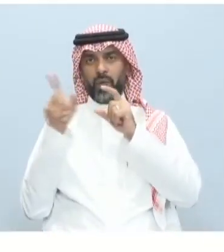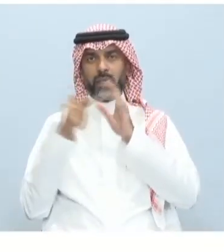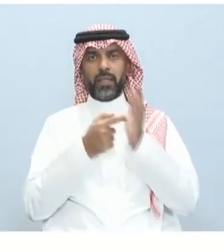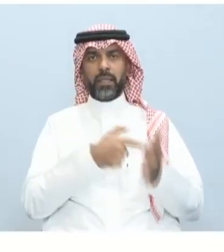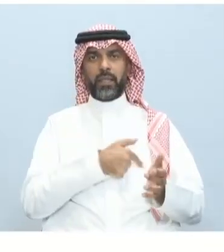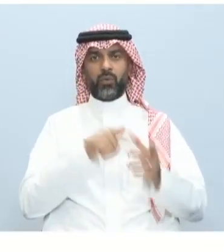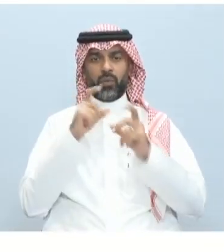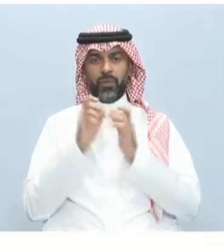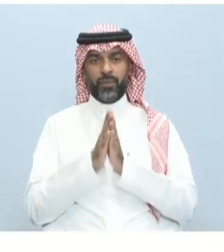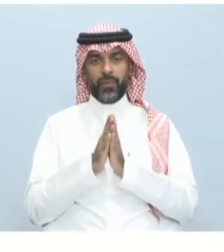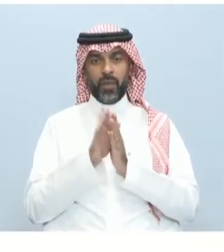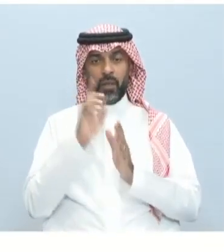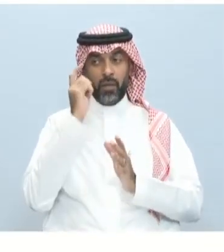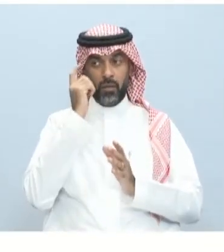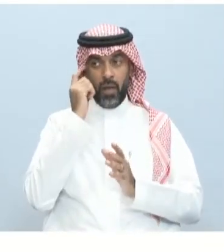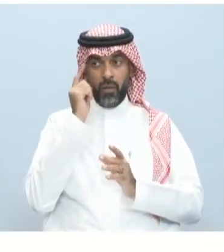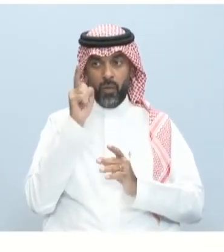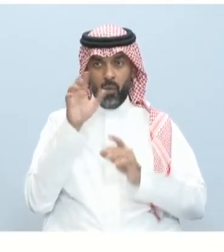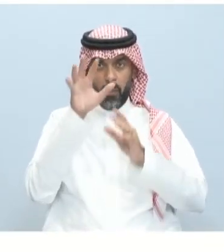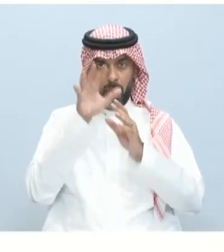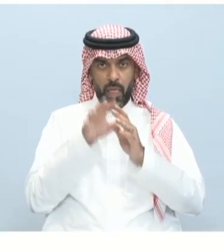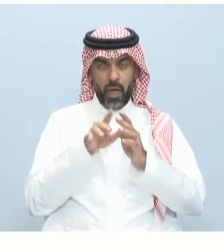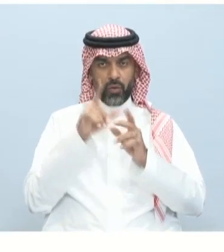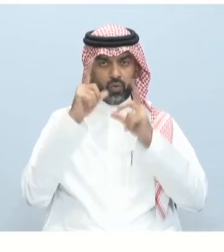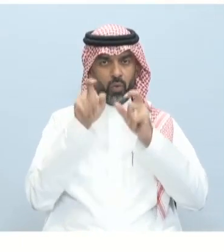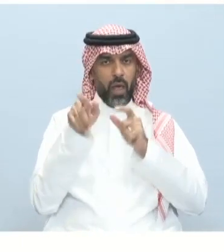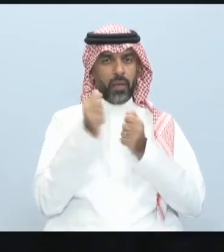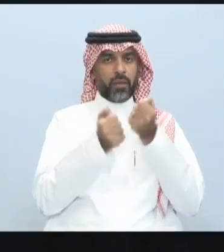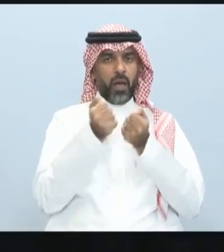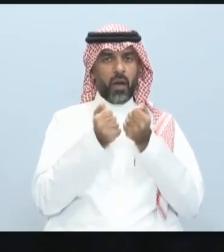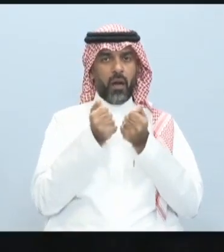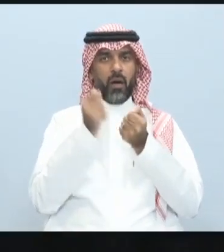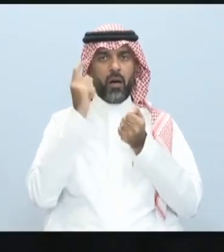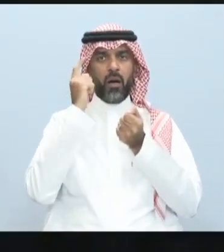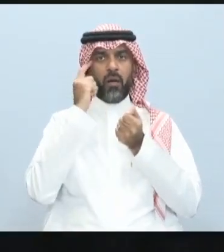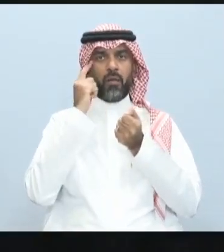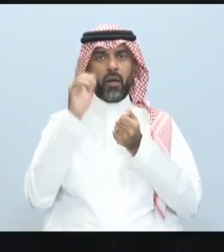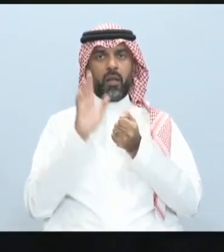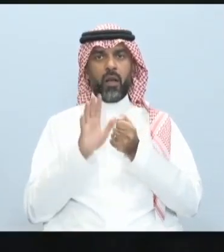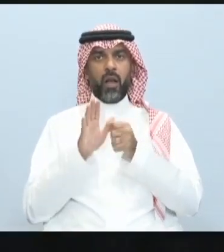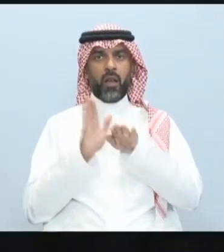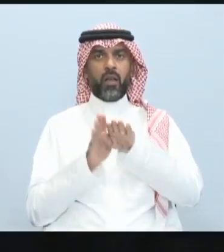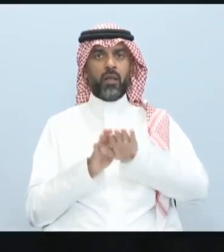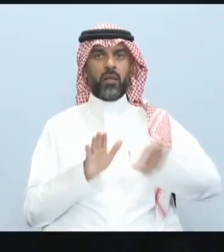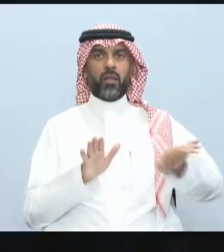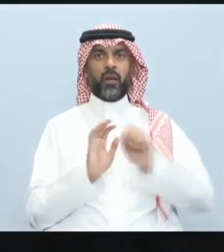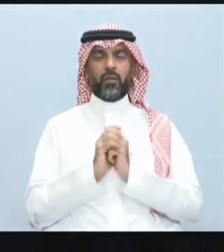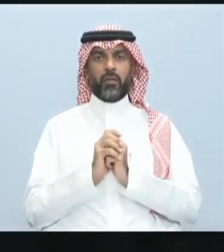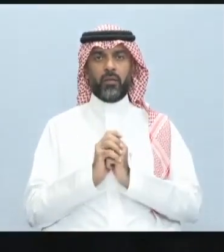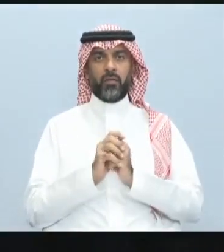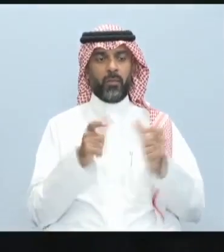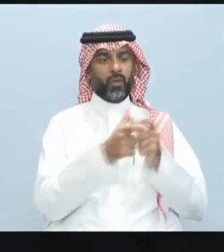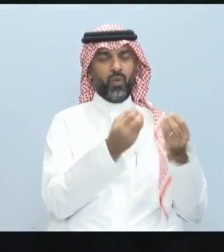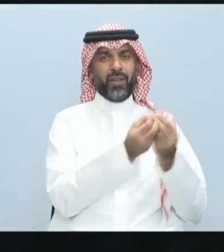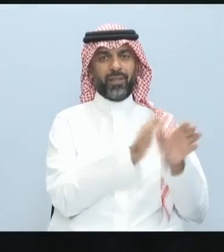السيارة. إذا تعرف على المظهر كصورة سيارة سيضعه في المشهد على جهة اليسار، إذا لم